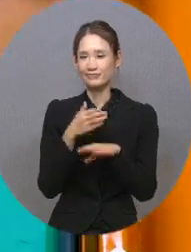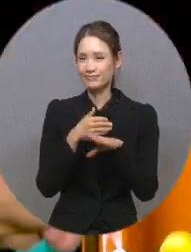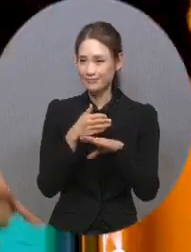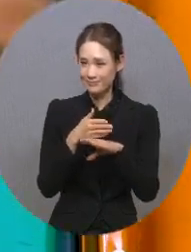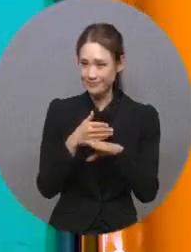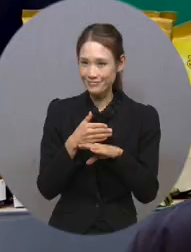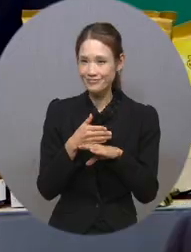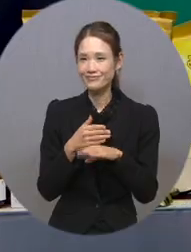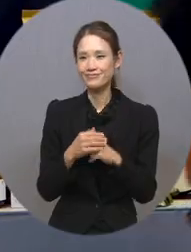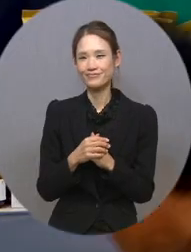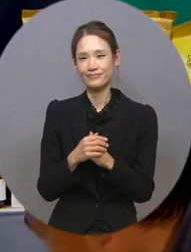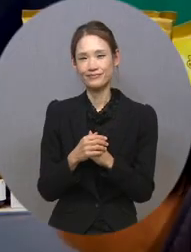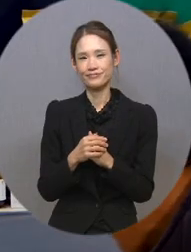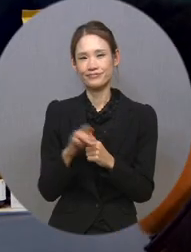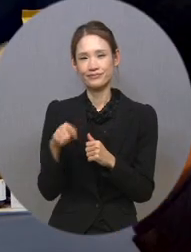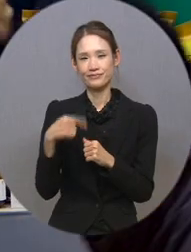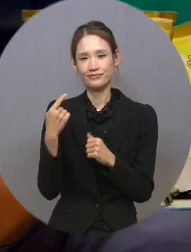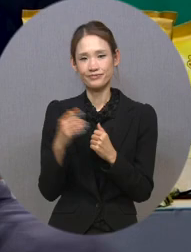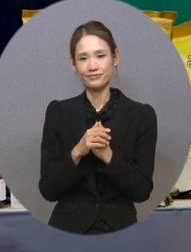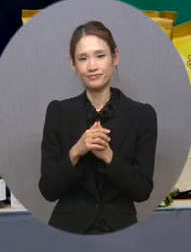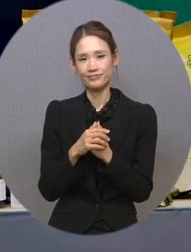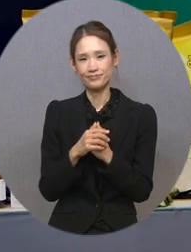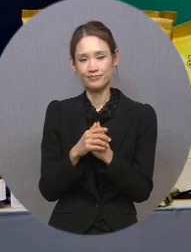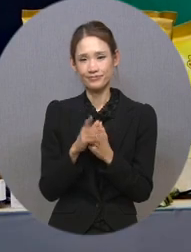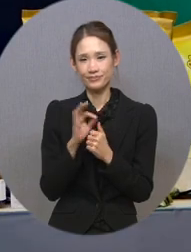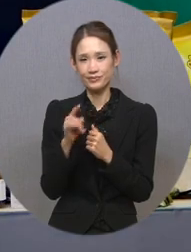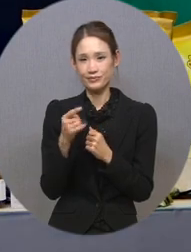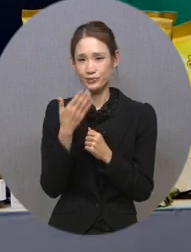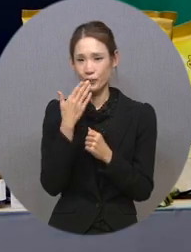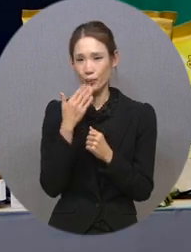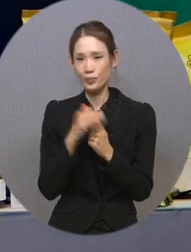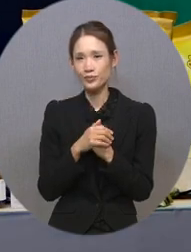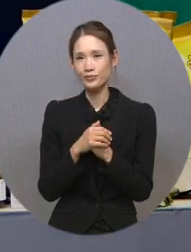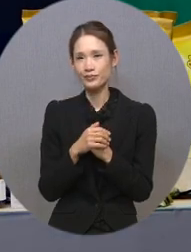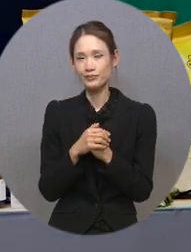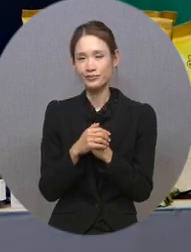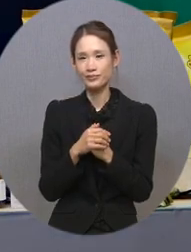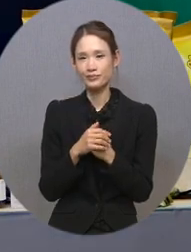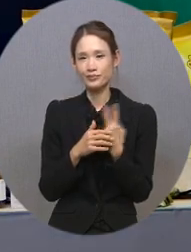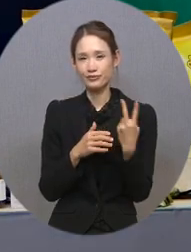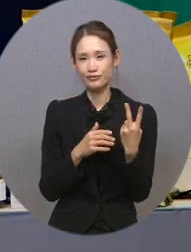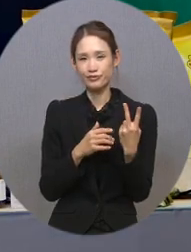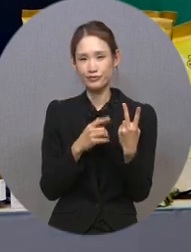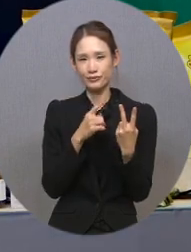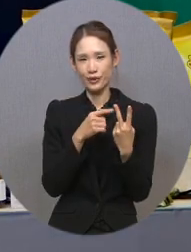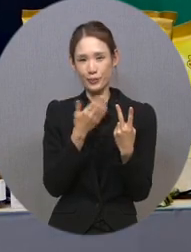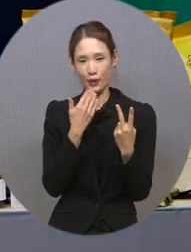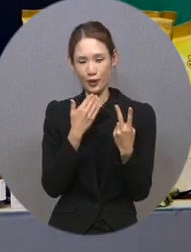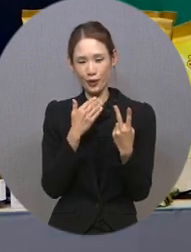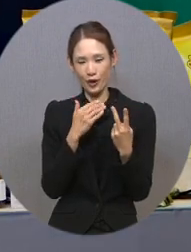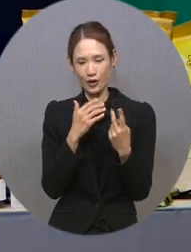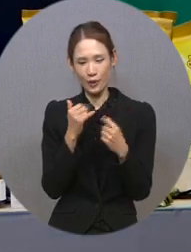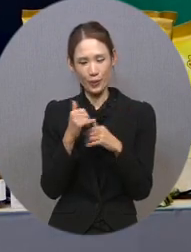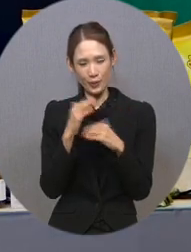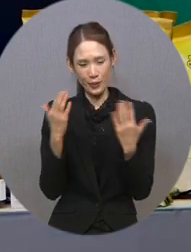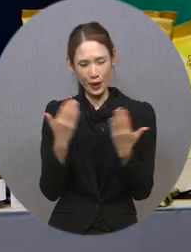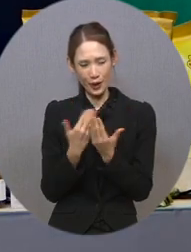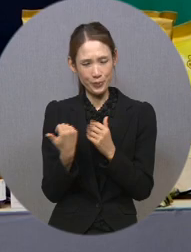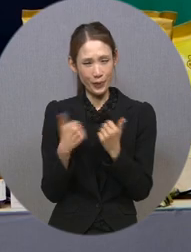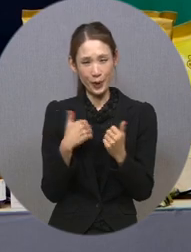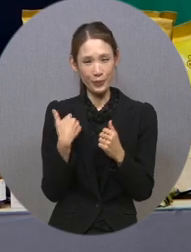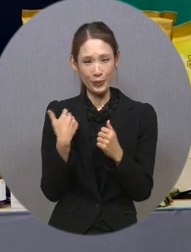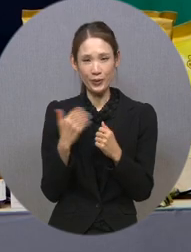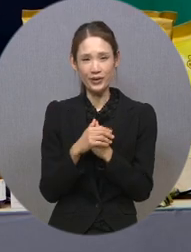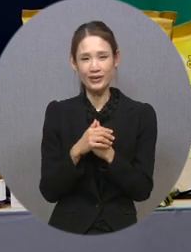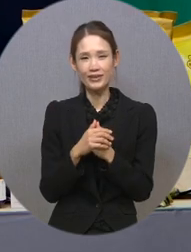감사합니다. 감사합니다. 자, 다음은요. 어우, 영암에 요거 먹으면은 진짜 둘이 먹다가 열이 넘어져도 잘 모를 정도로